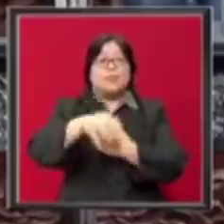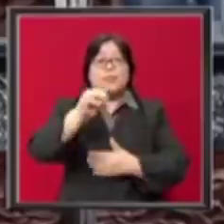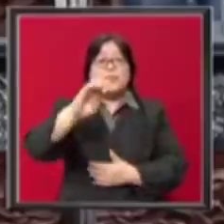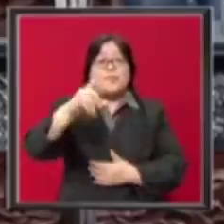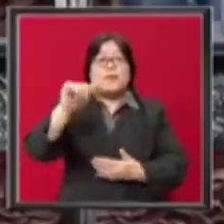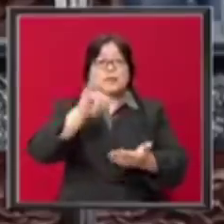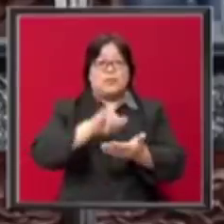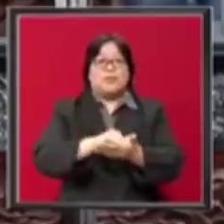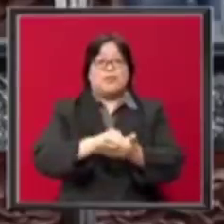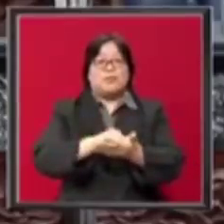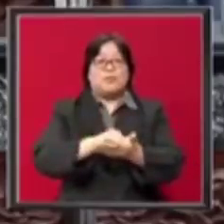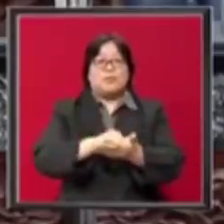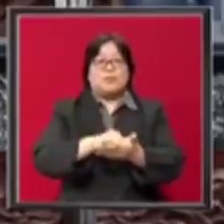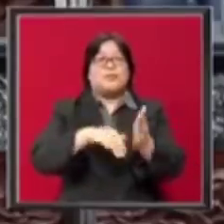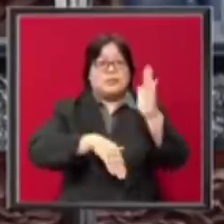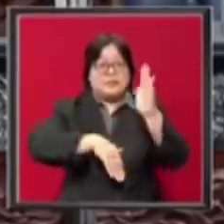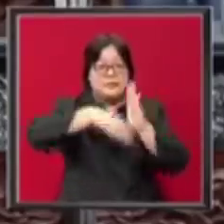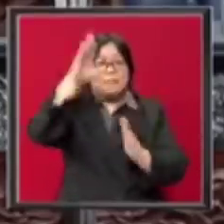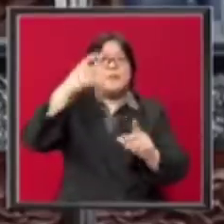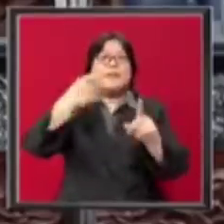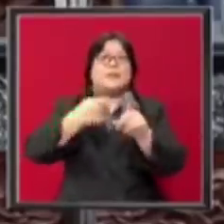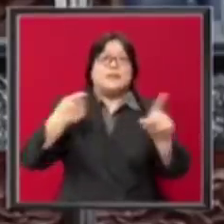itu lebih daripada yang